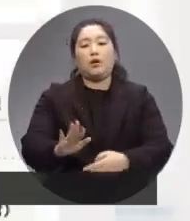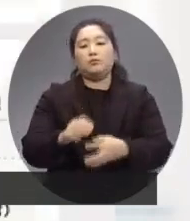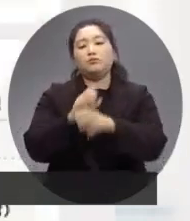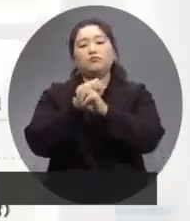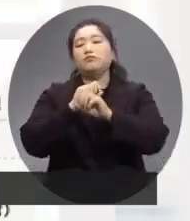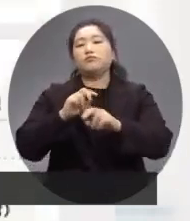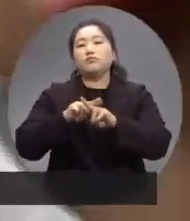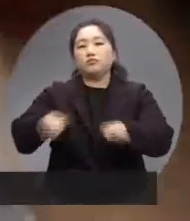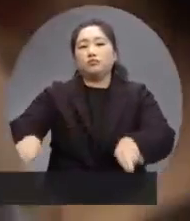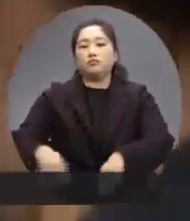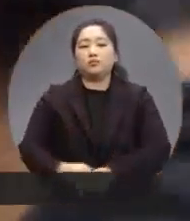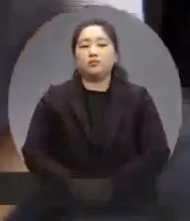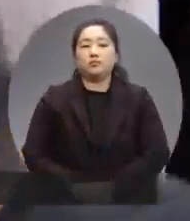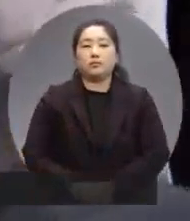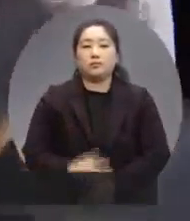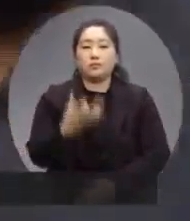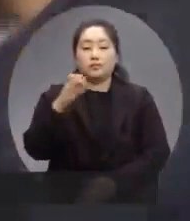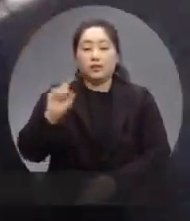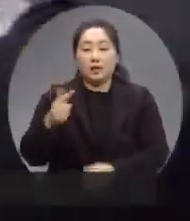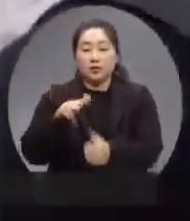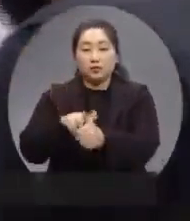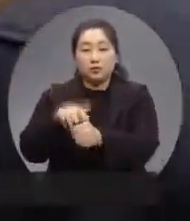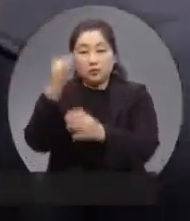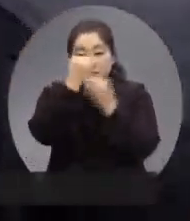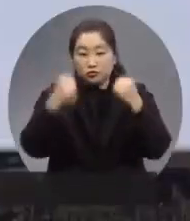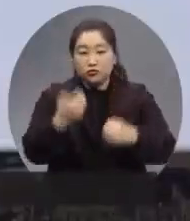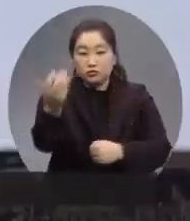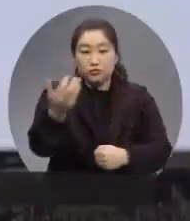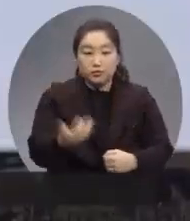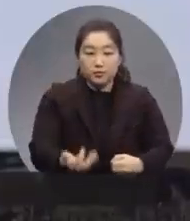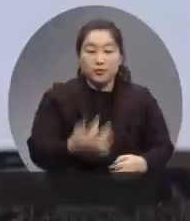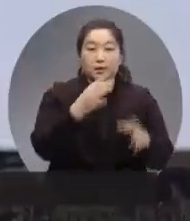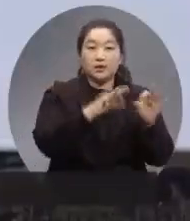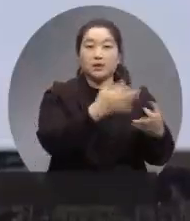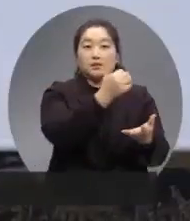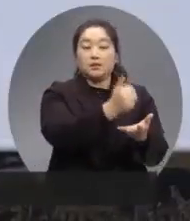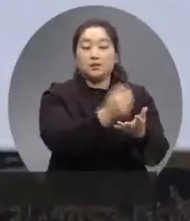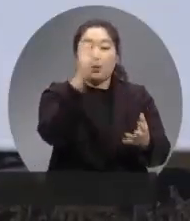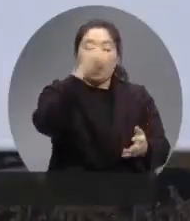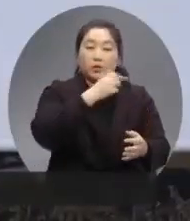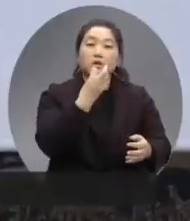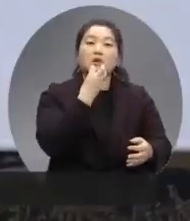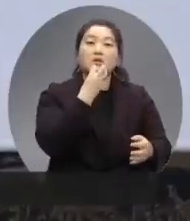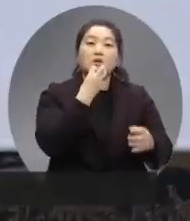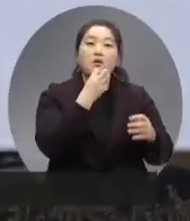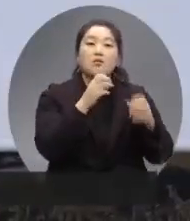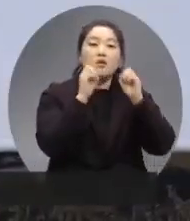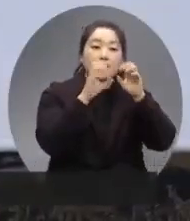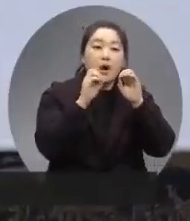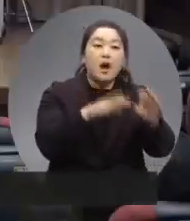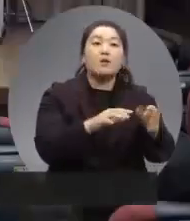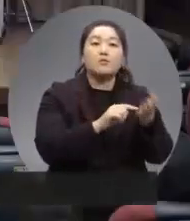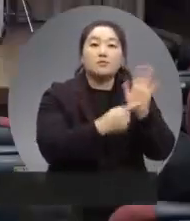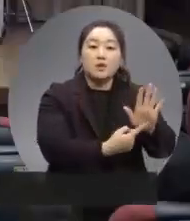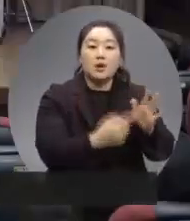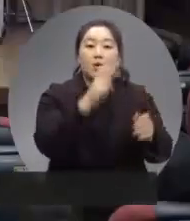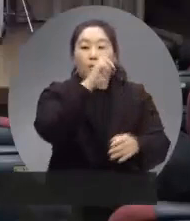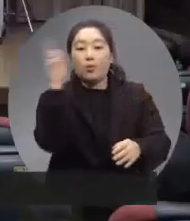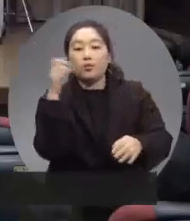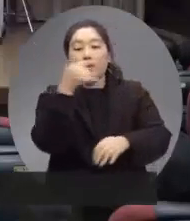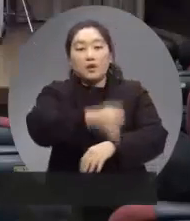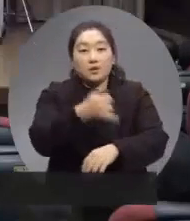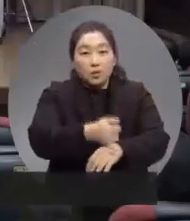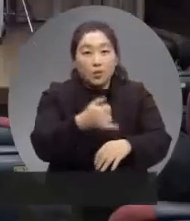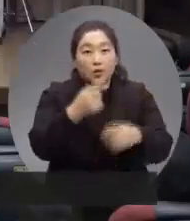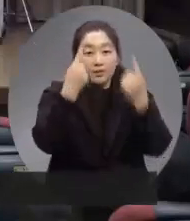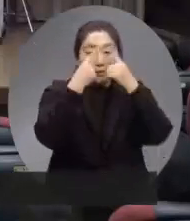무산됐습니다. 안 후보가 충북을 도는 동안 김 지사는 오전에 서울 방송 출연을, 오후엔 농업